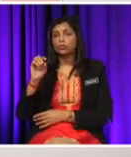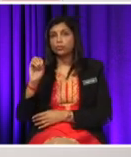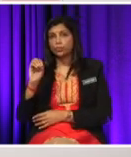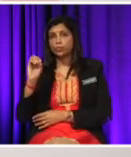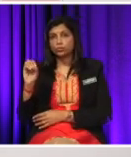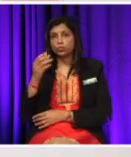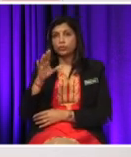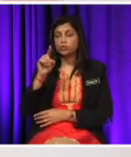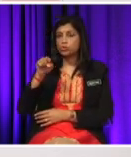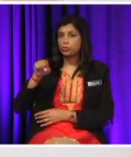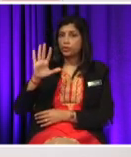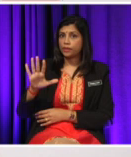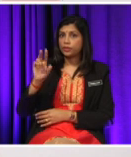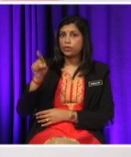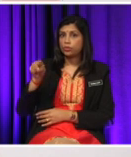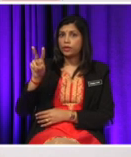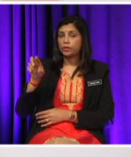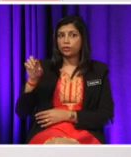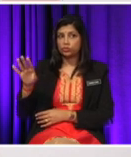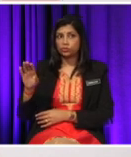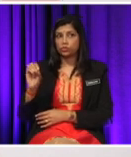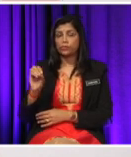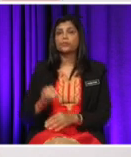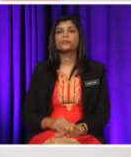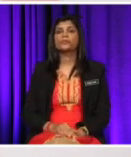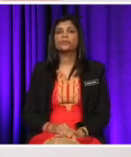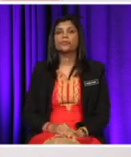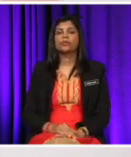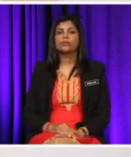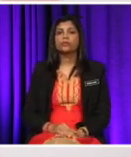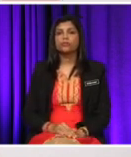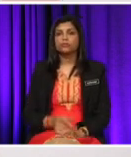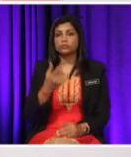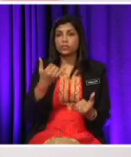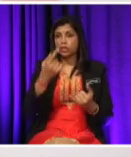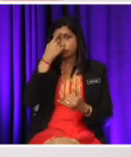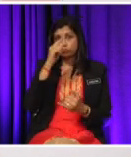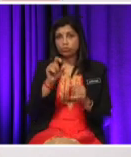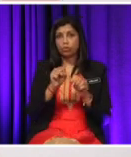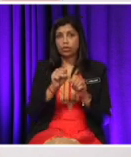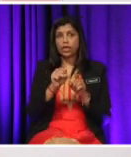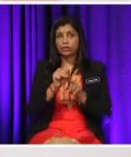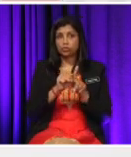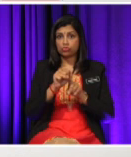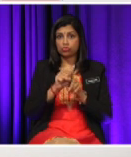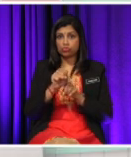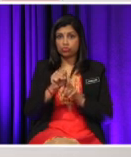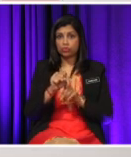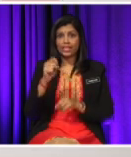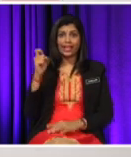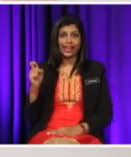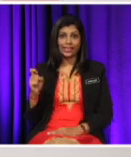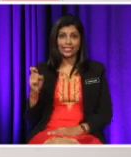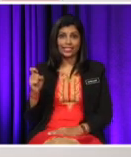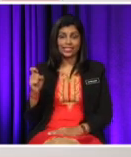dan 3 point kosong Oke kita letak skala untuk suhu pula 20